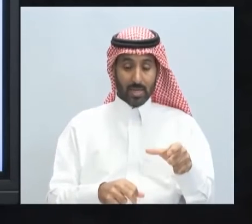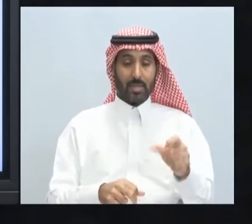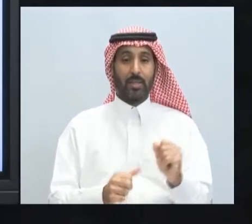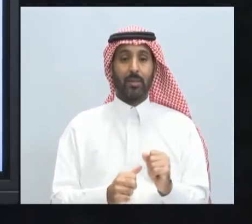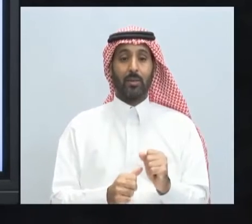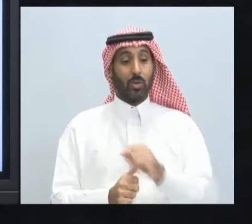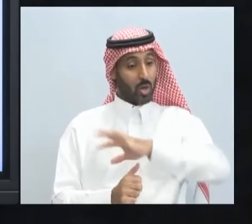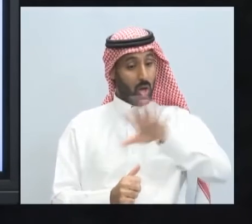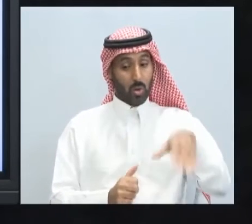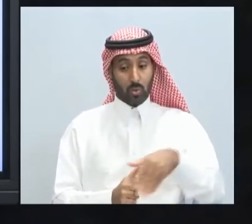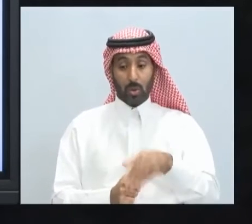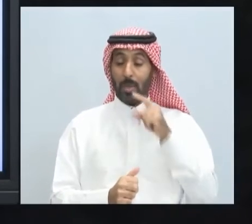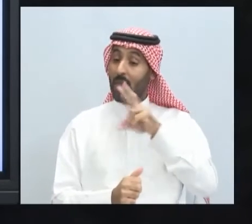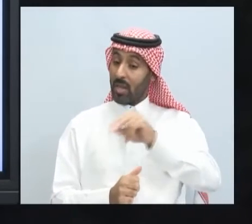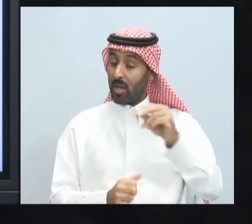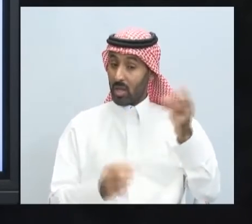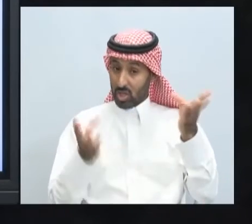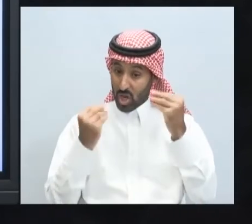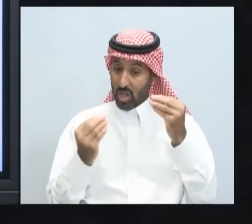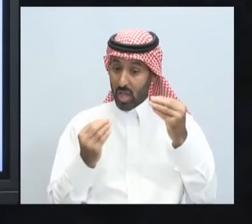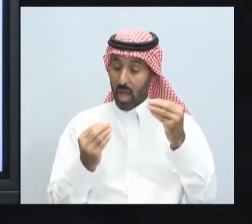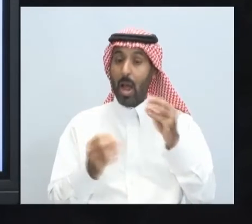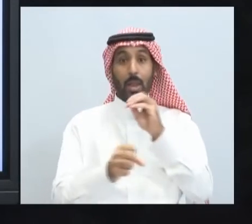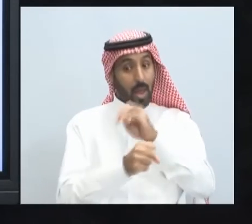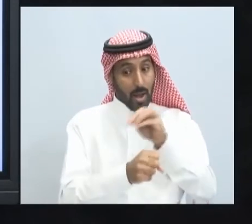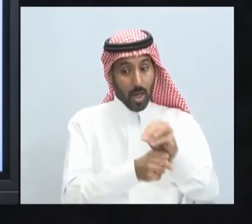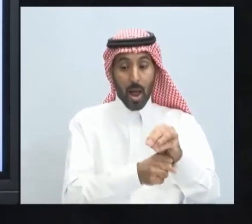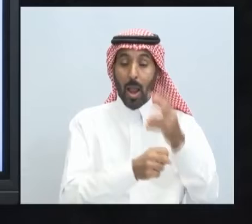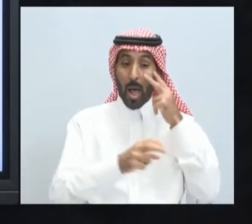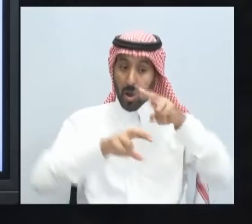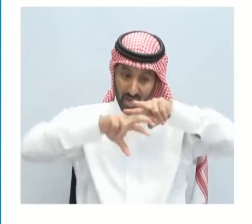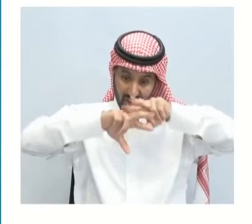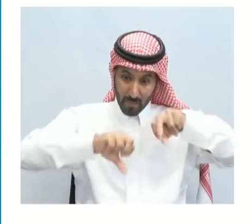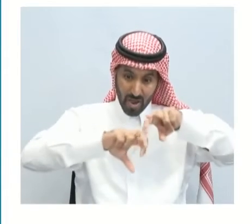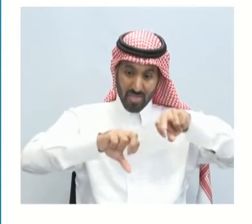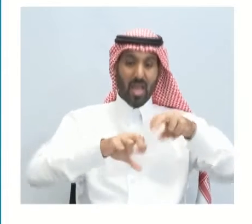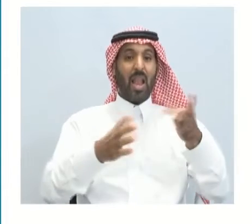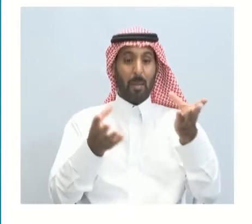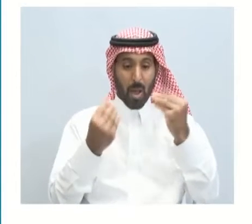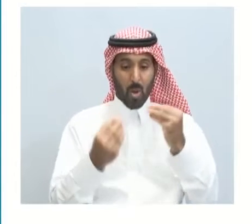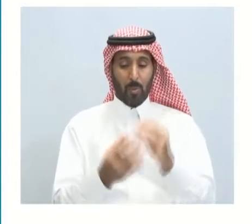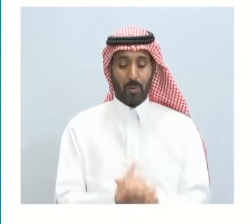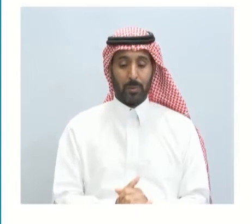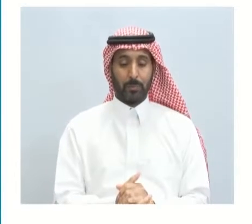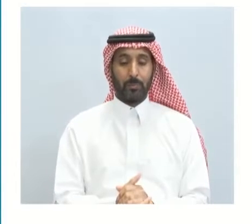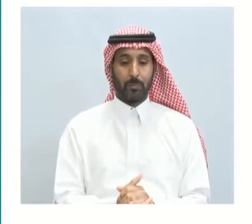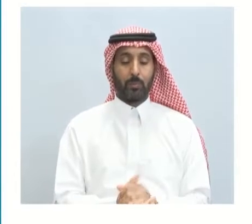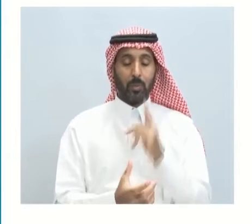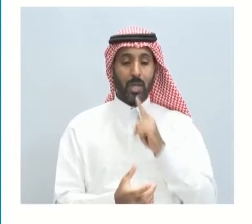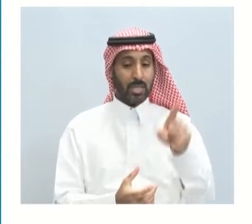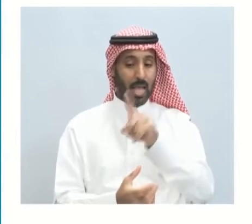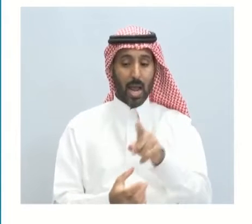الان نعتبر علماء لاننا نبحث عن المعلومه سال